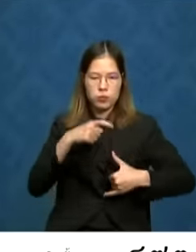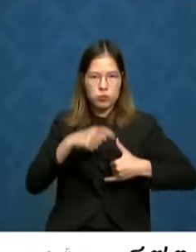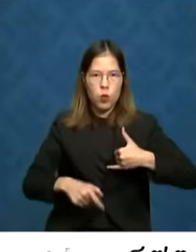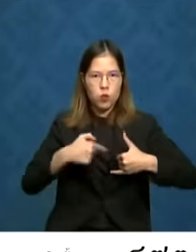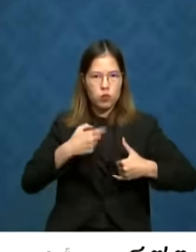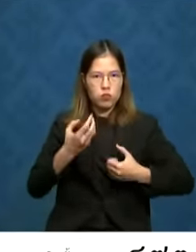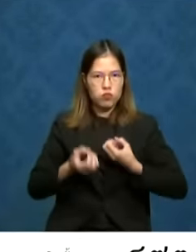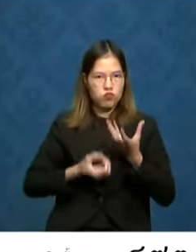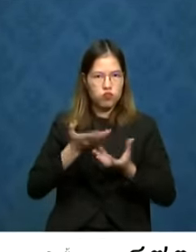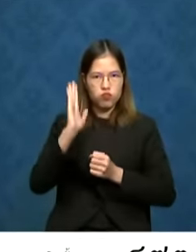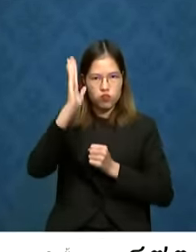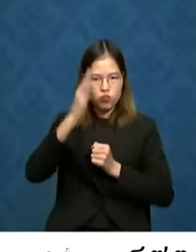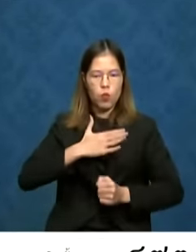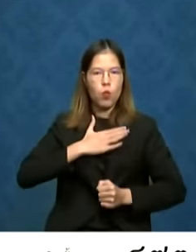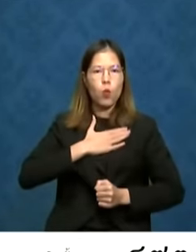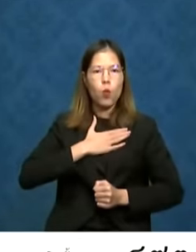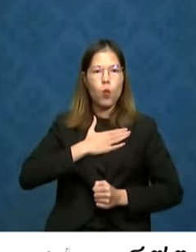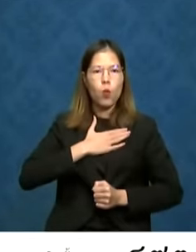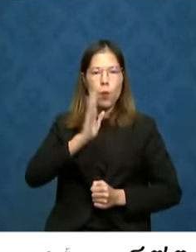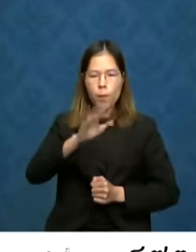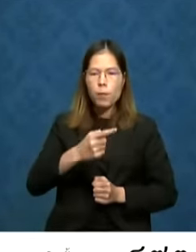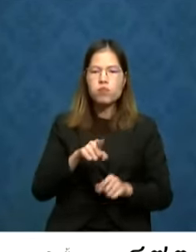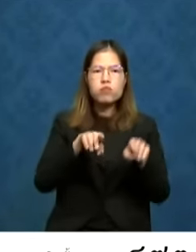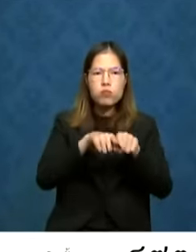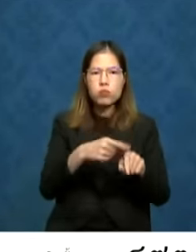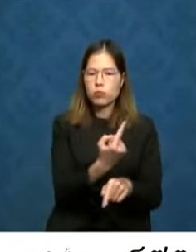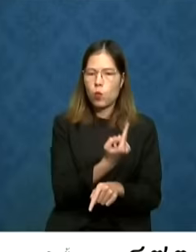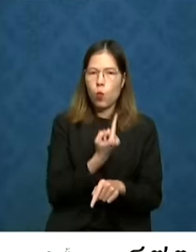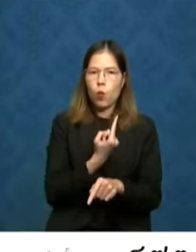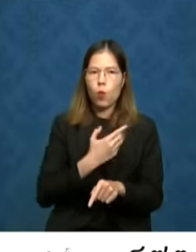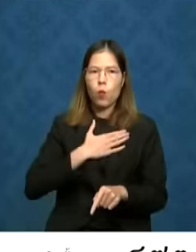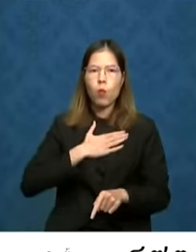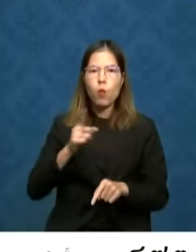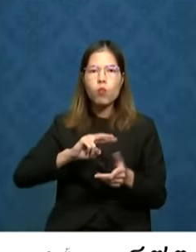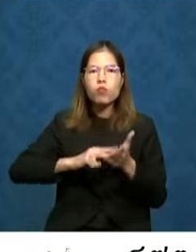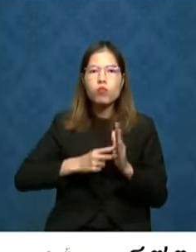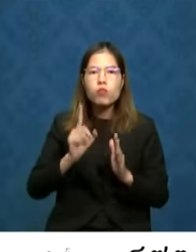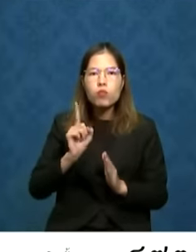ธีการอภิปลายของผมเนี่มันเป็นการวภาควิจารณต่คุรัษณะกอภิปลายของผมหอไม่